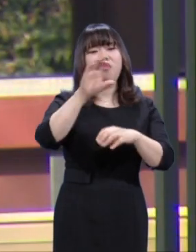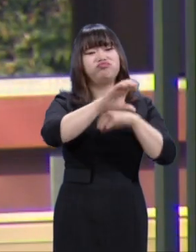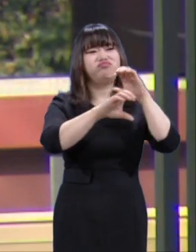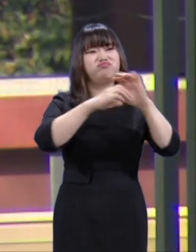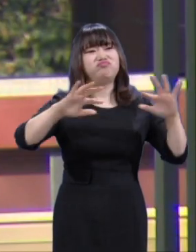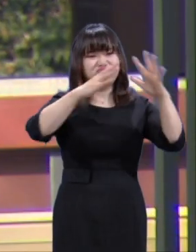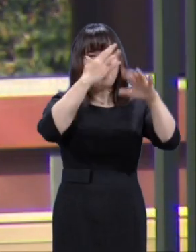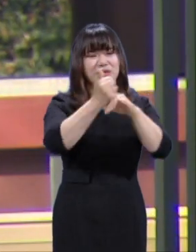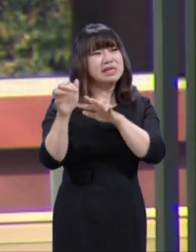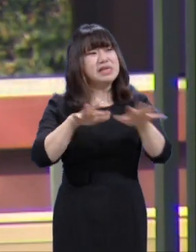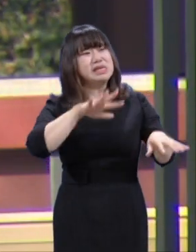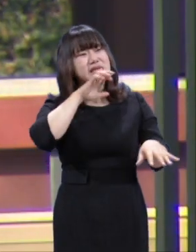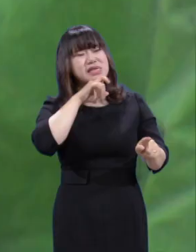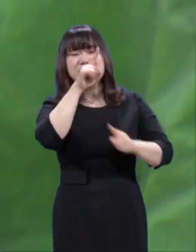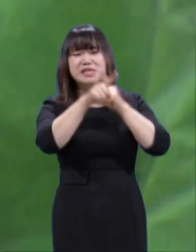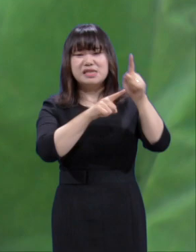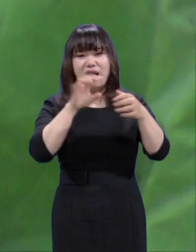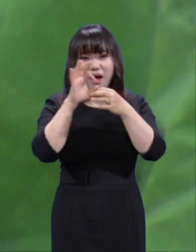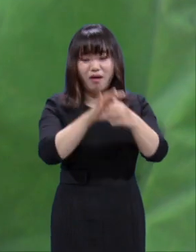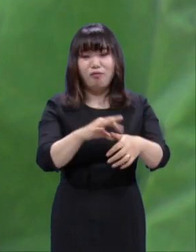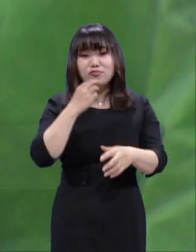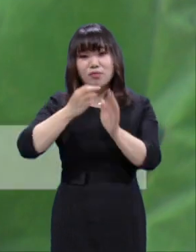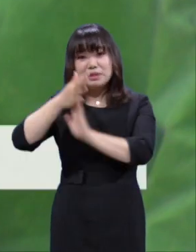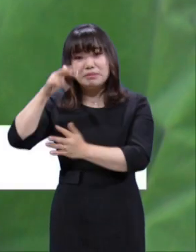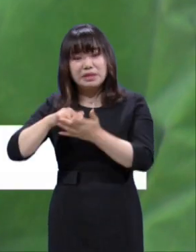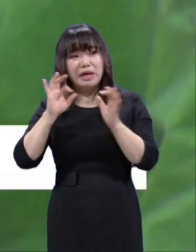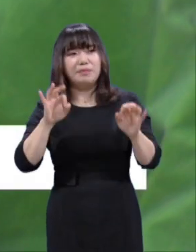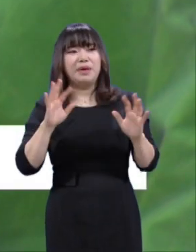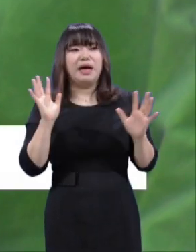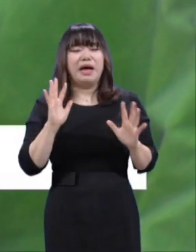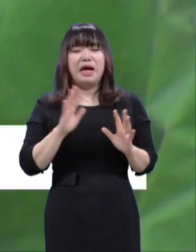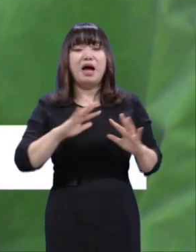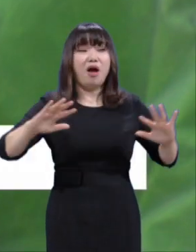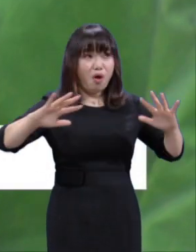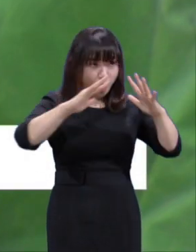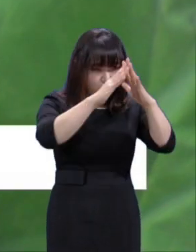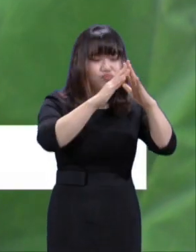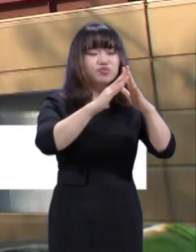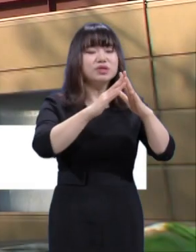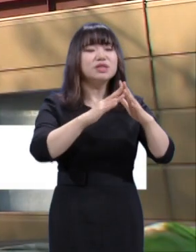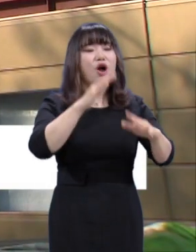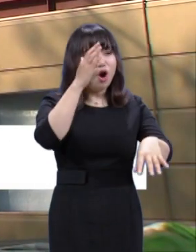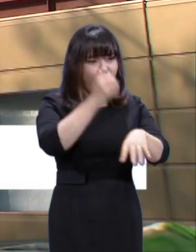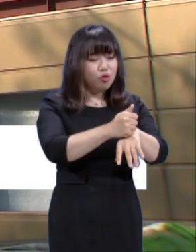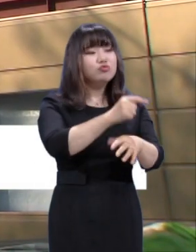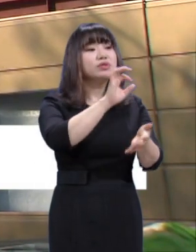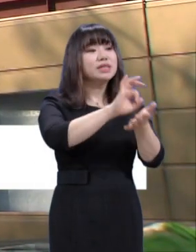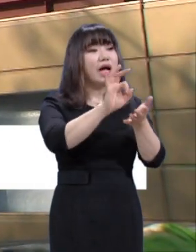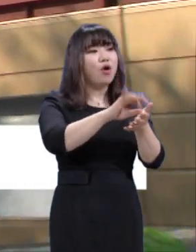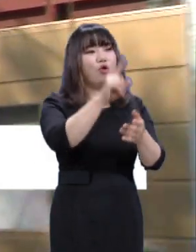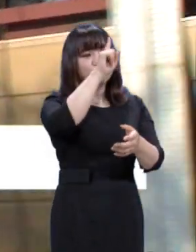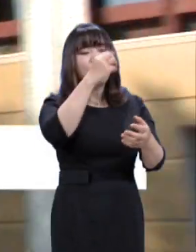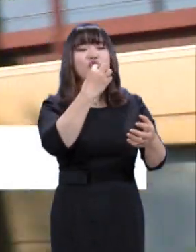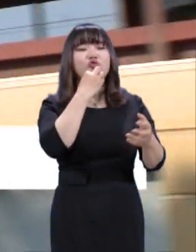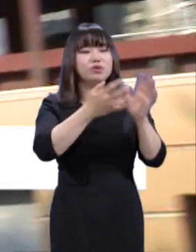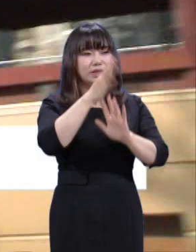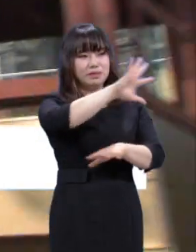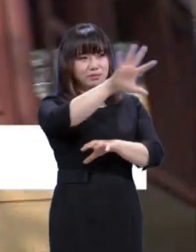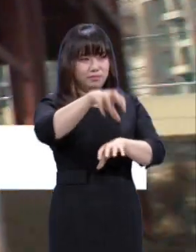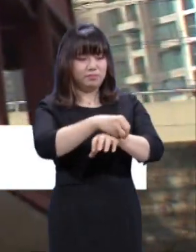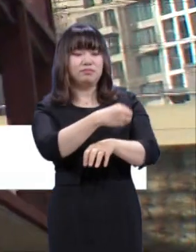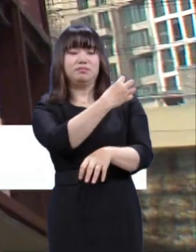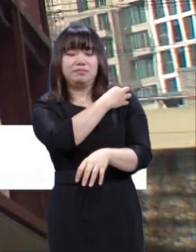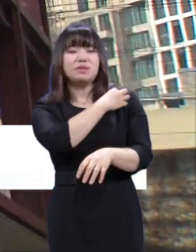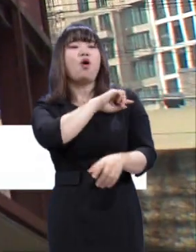주민 민원은 빗발쳤지만 서울시는 올해 초 바퍼 증축 건물을 기부채납 후 사용하는 안에 합의하며